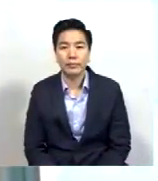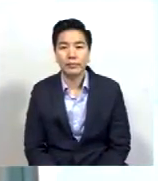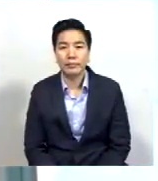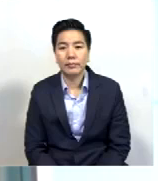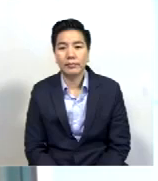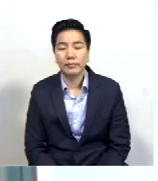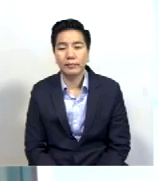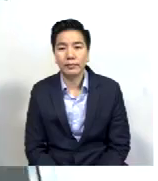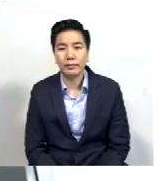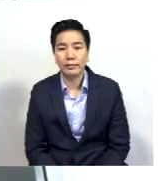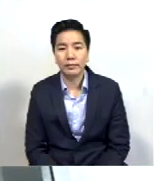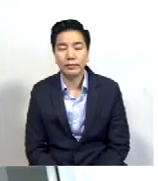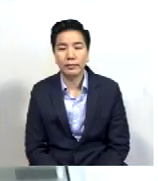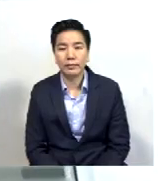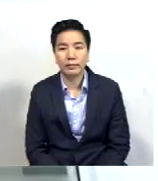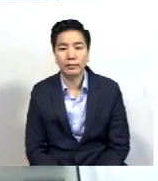ครับไป